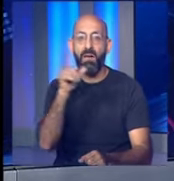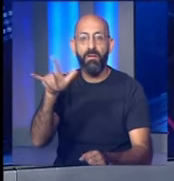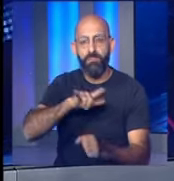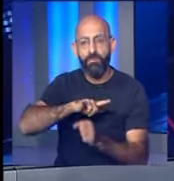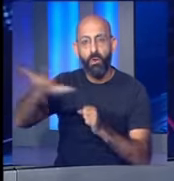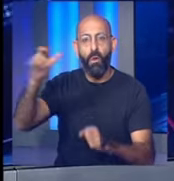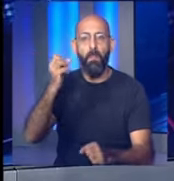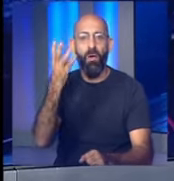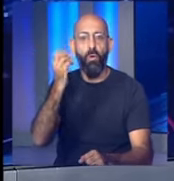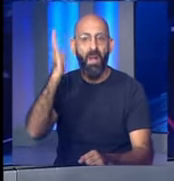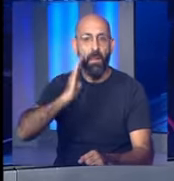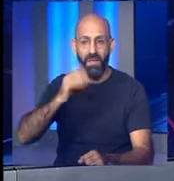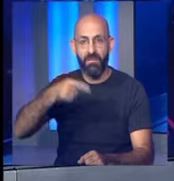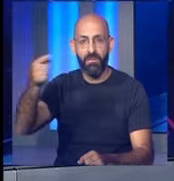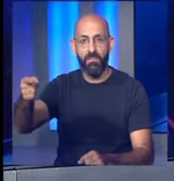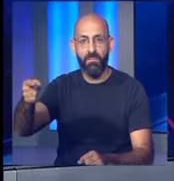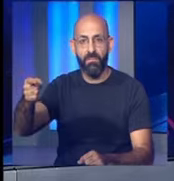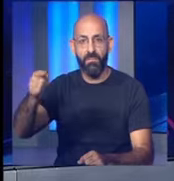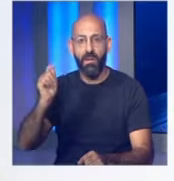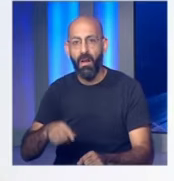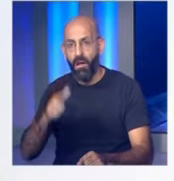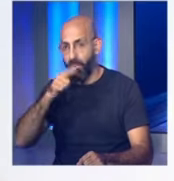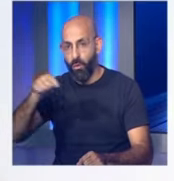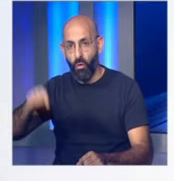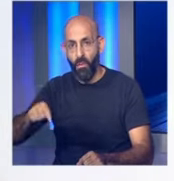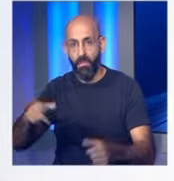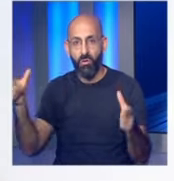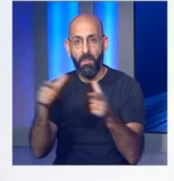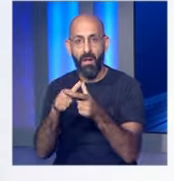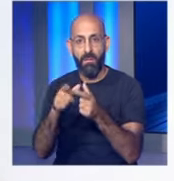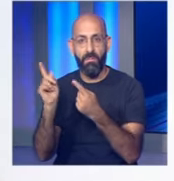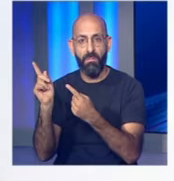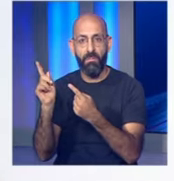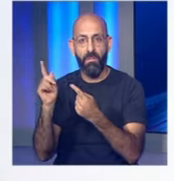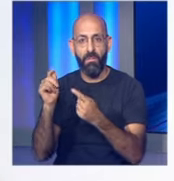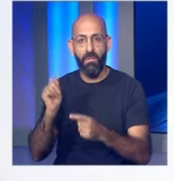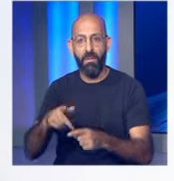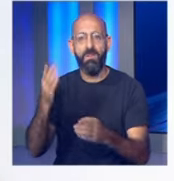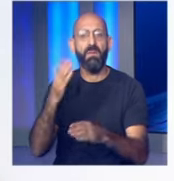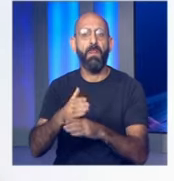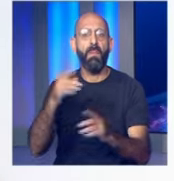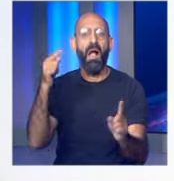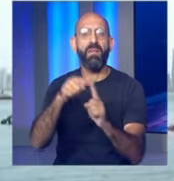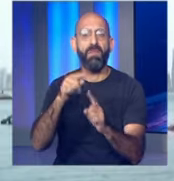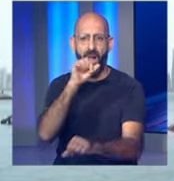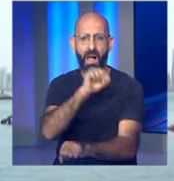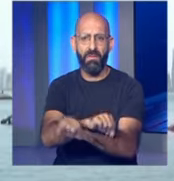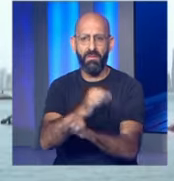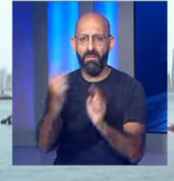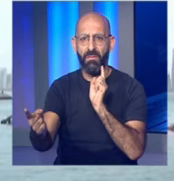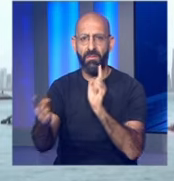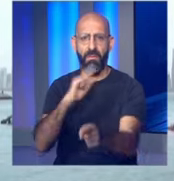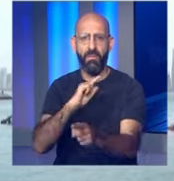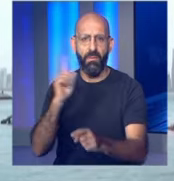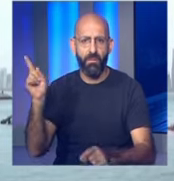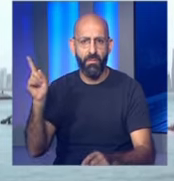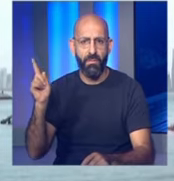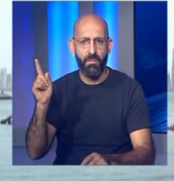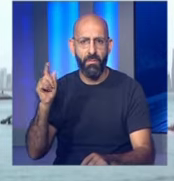الموفد القطري أبو فهد جاسم يزور بيروت الخميس المقبل. وفي الدوحة اليوم انتهت الجولة الثانية